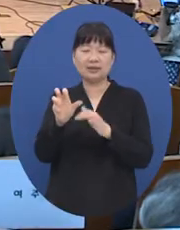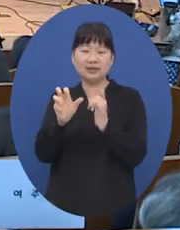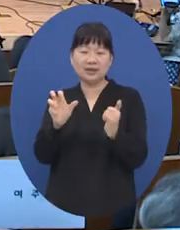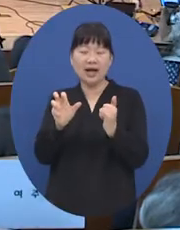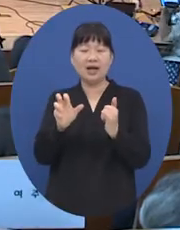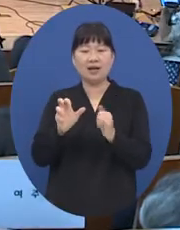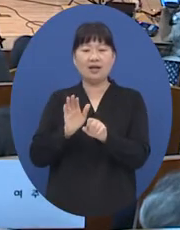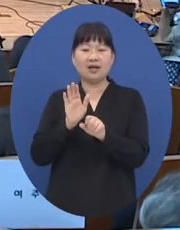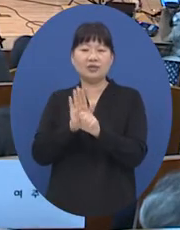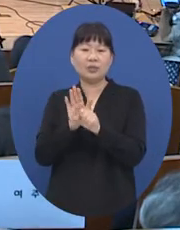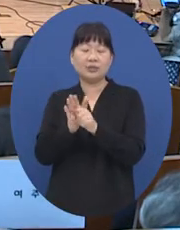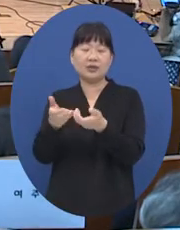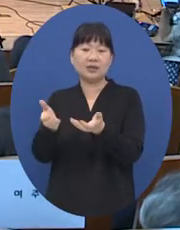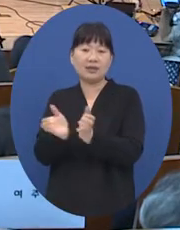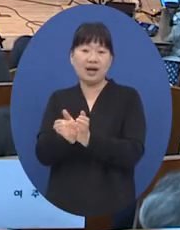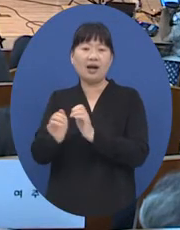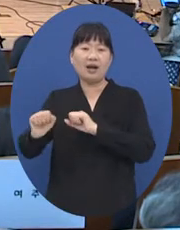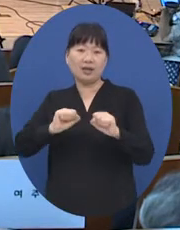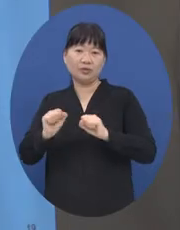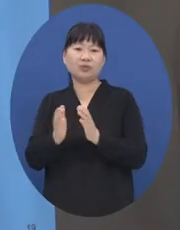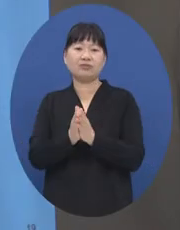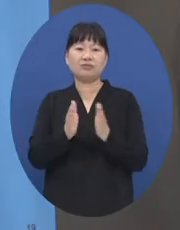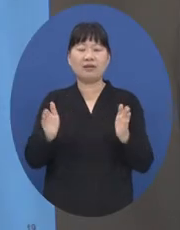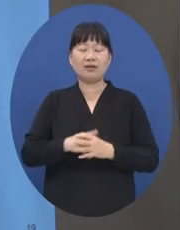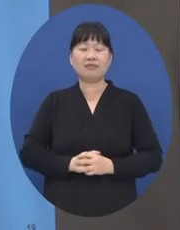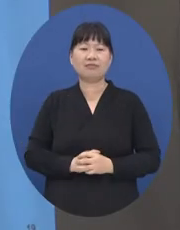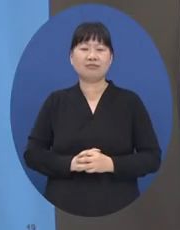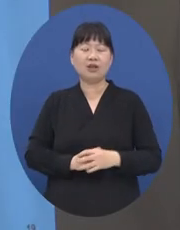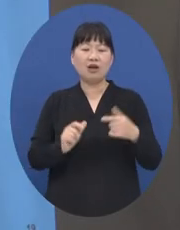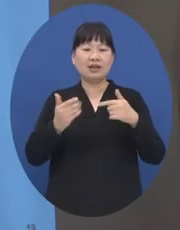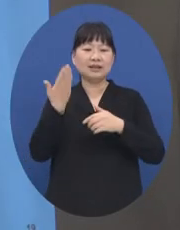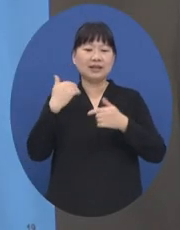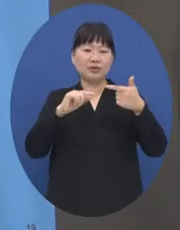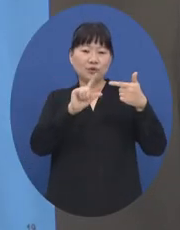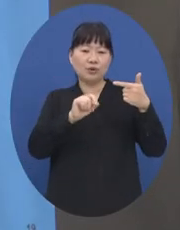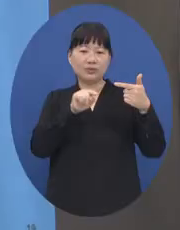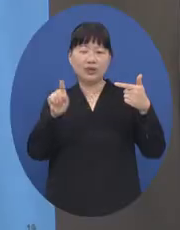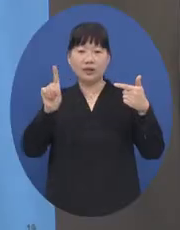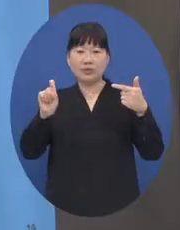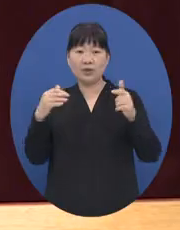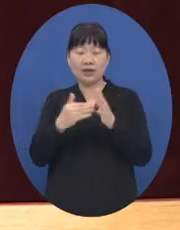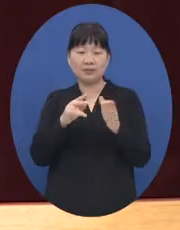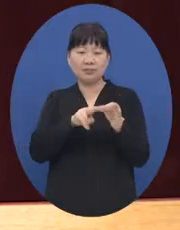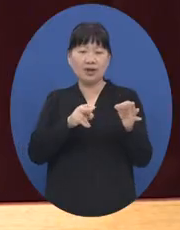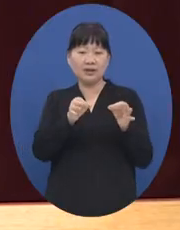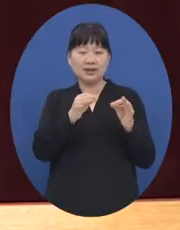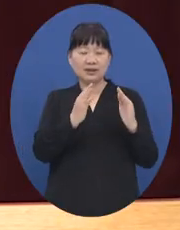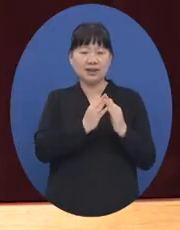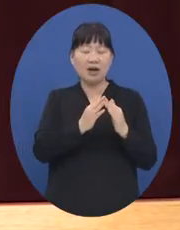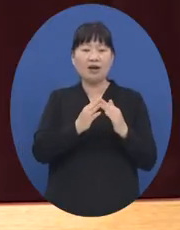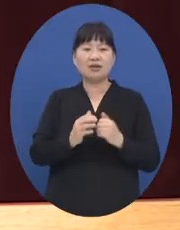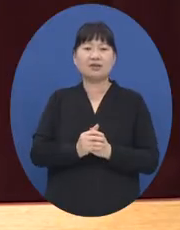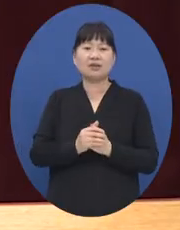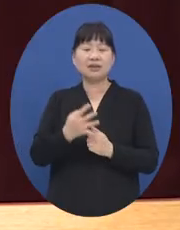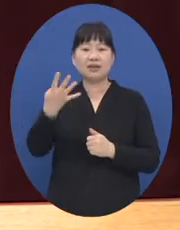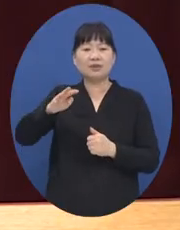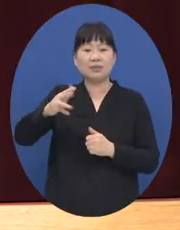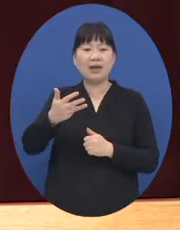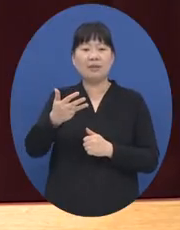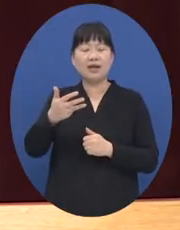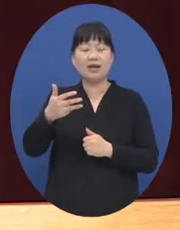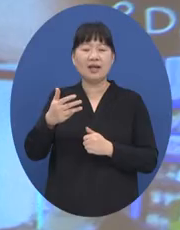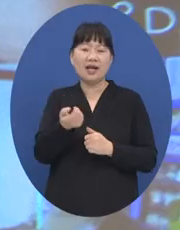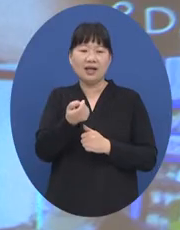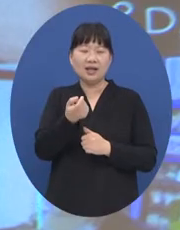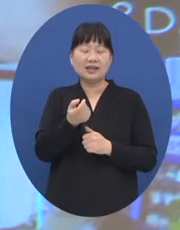35명의 서포터즈가 활동했습니다. 지난 6월부터 11월까지 편의점 등총 4,800여 개 소규모